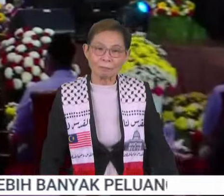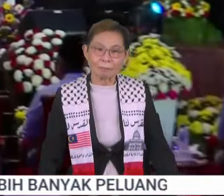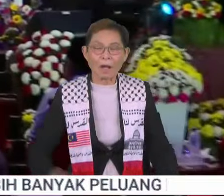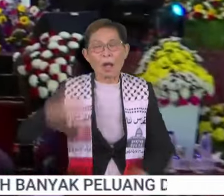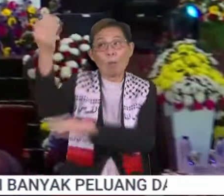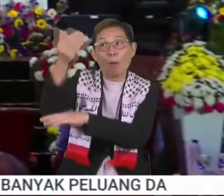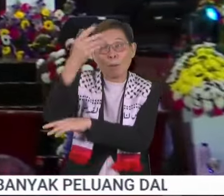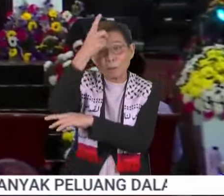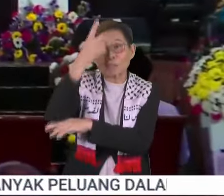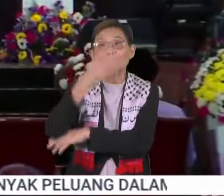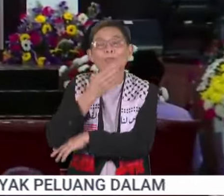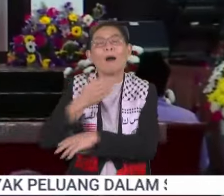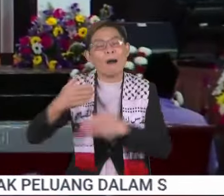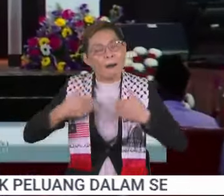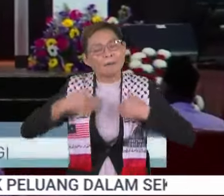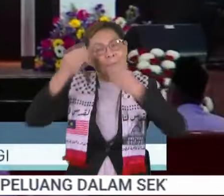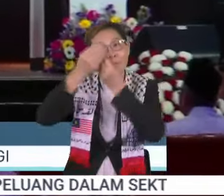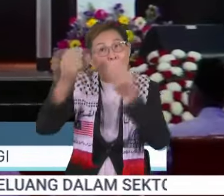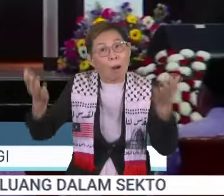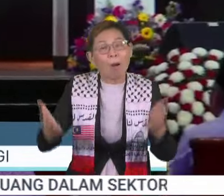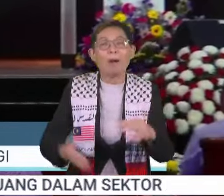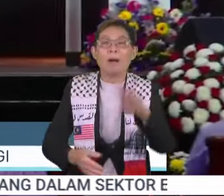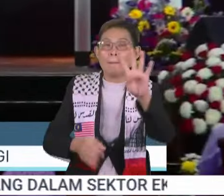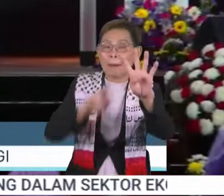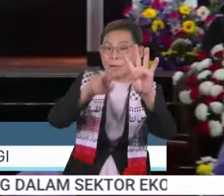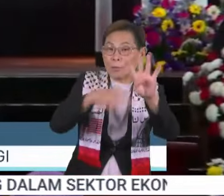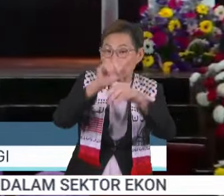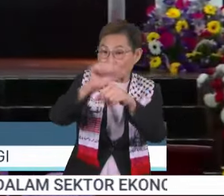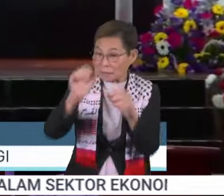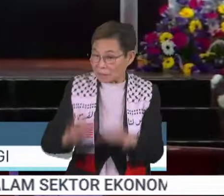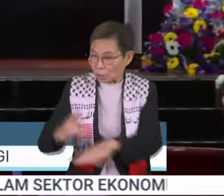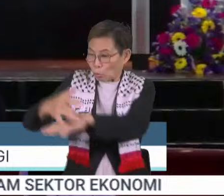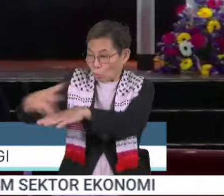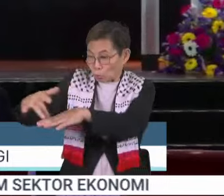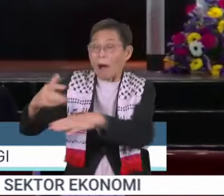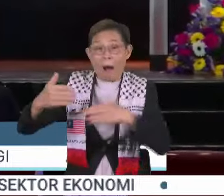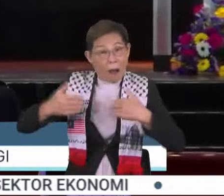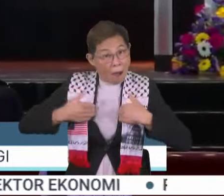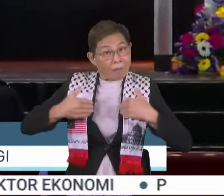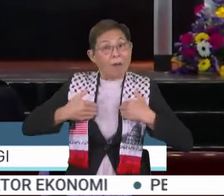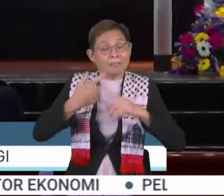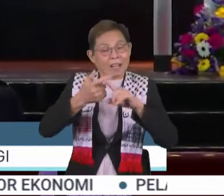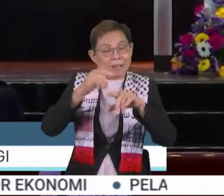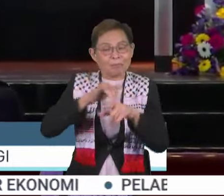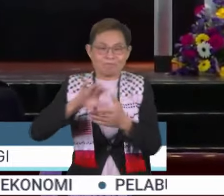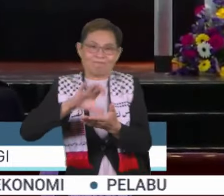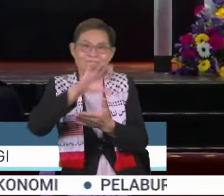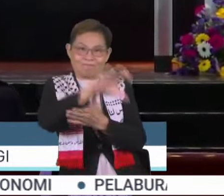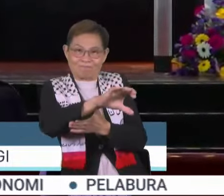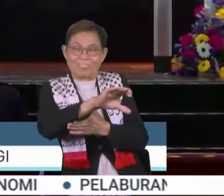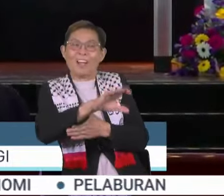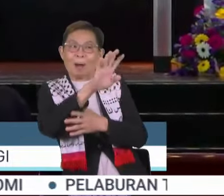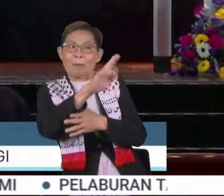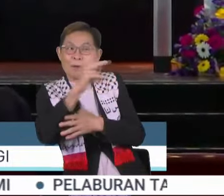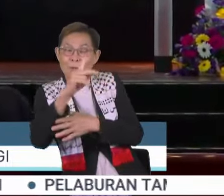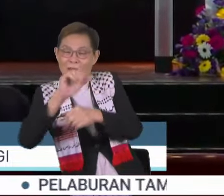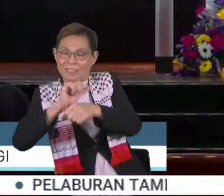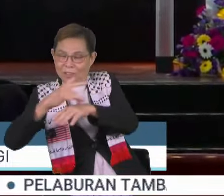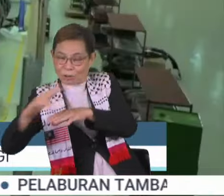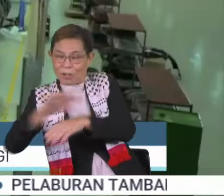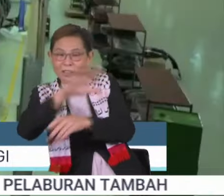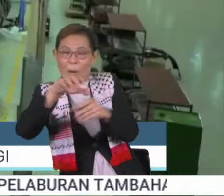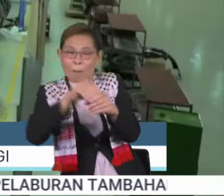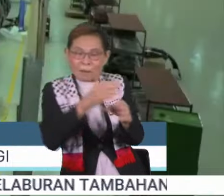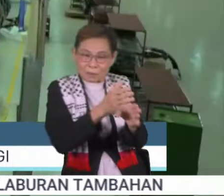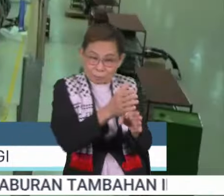Dalam ucapannya, beliau turut memaklumkan sebanyak 4,000 pekerjaan akan diwujudkan daripada pelaburan itu, termasuk dalam